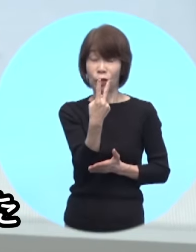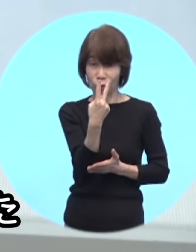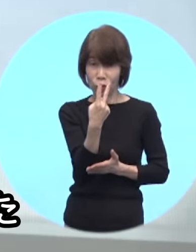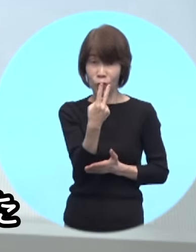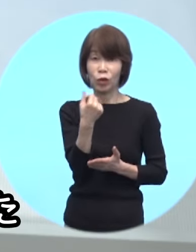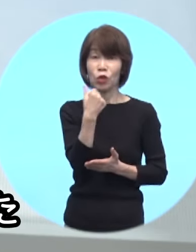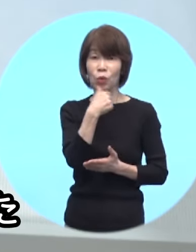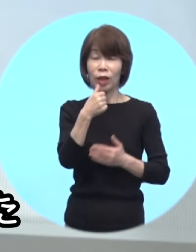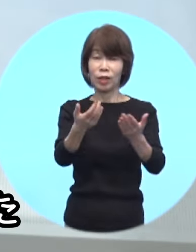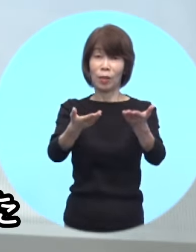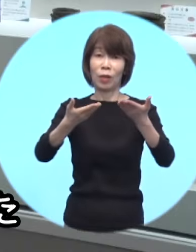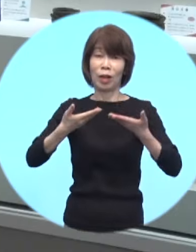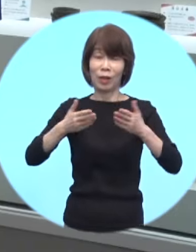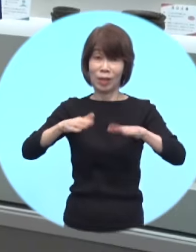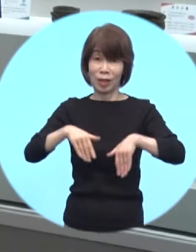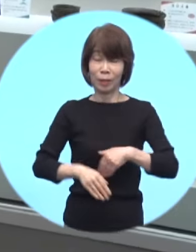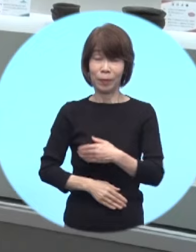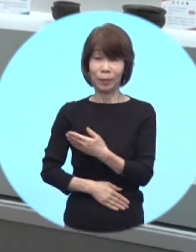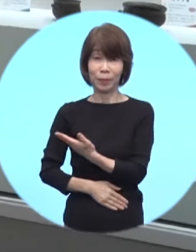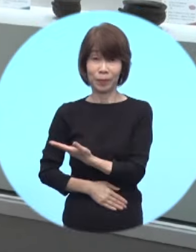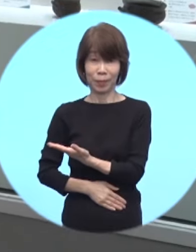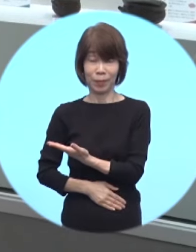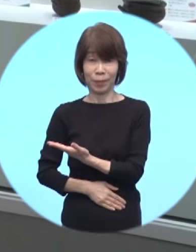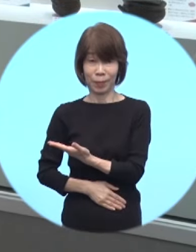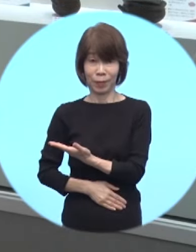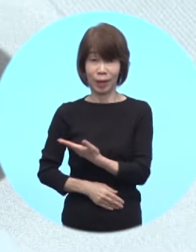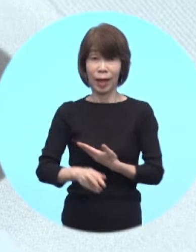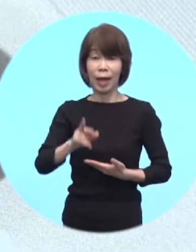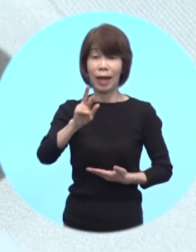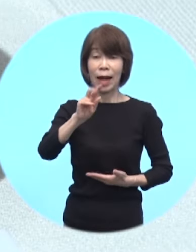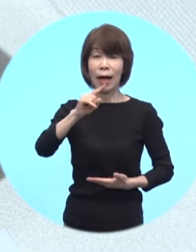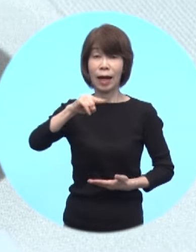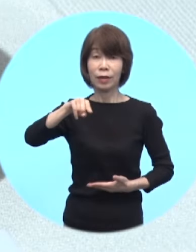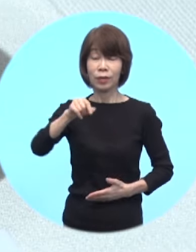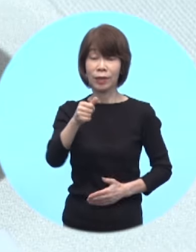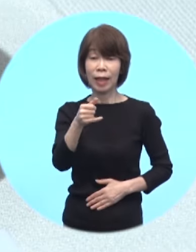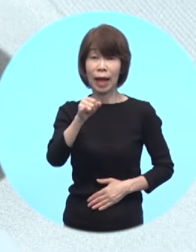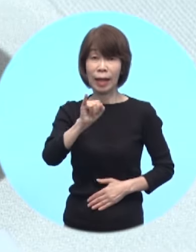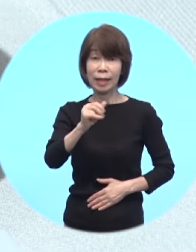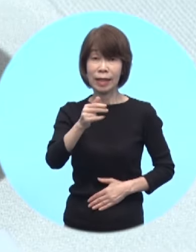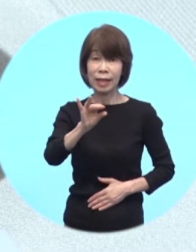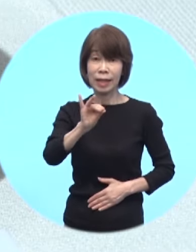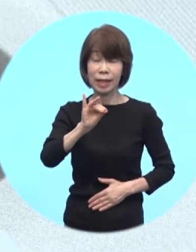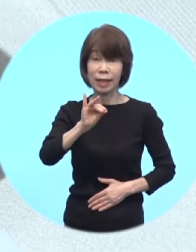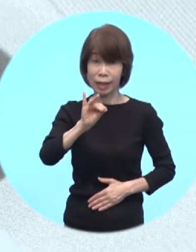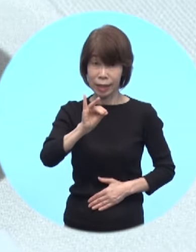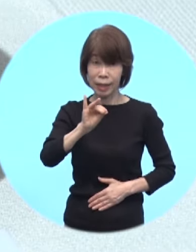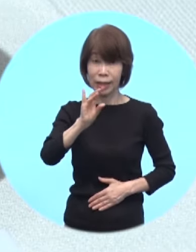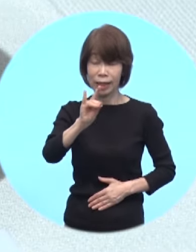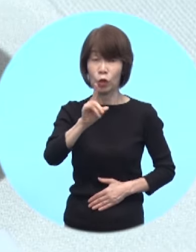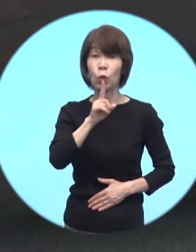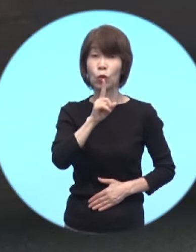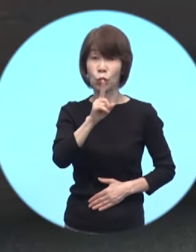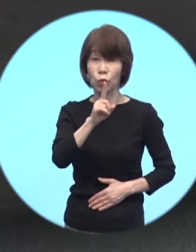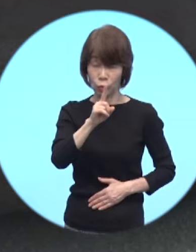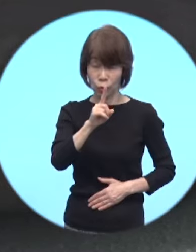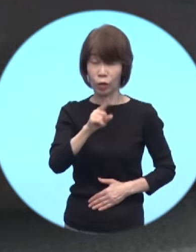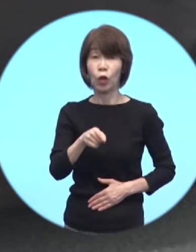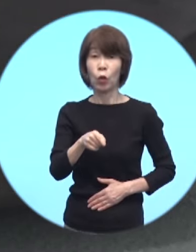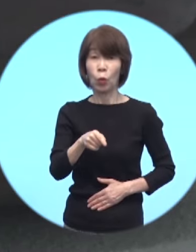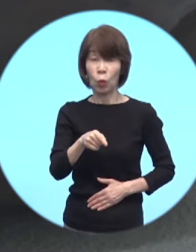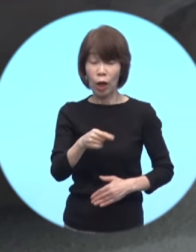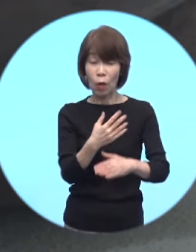。 こちらですね、卵体漆器というふうに呼んでおりますけども、実はこれ植物の繊維を